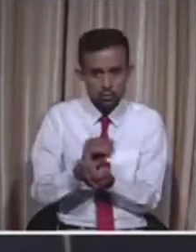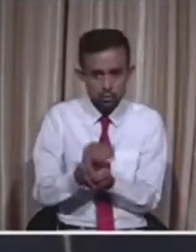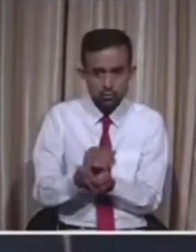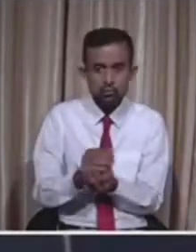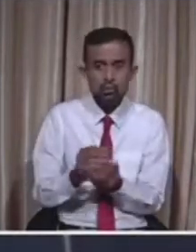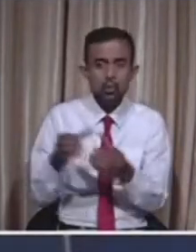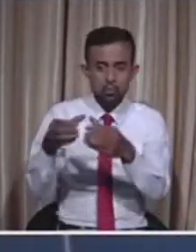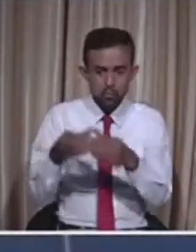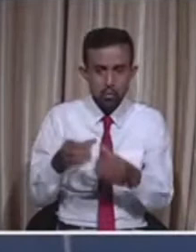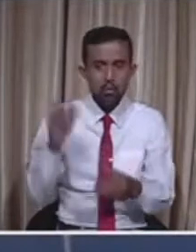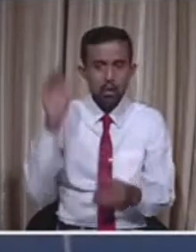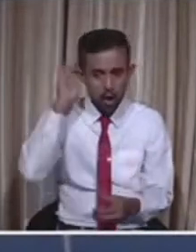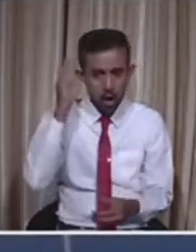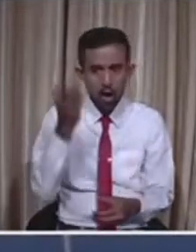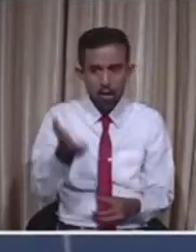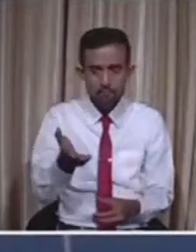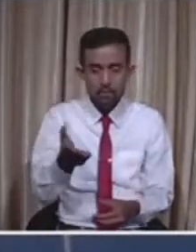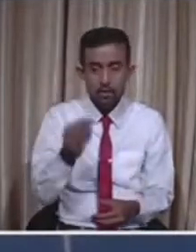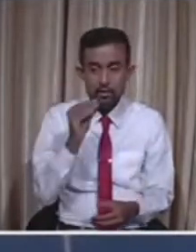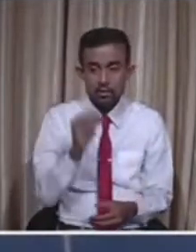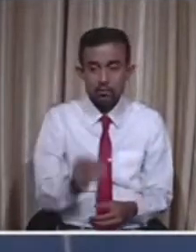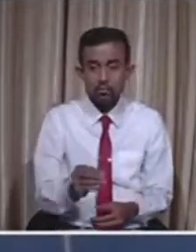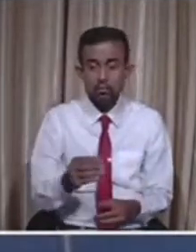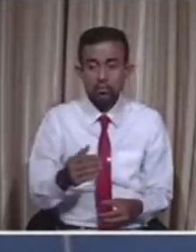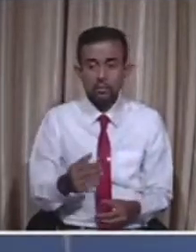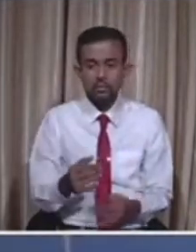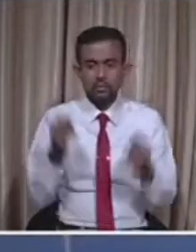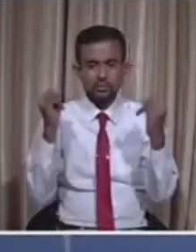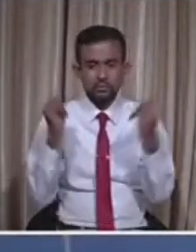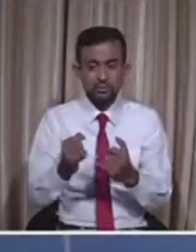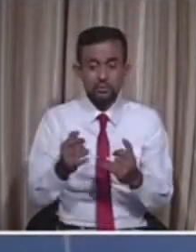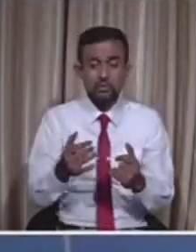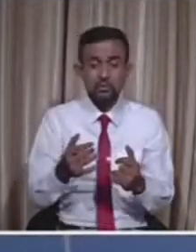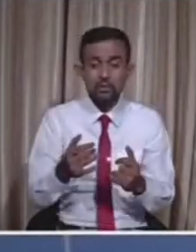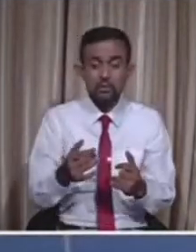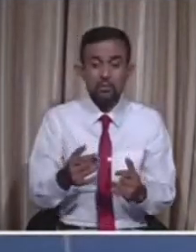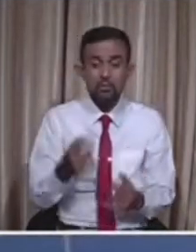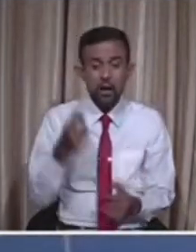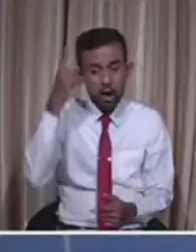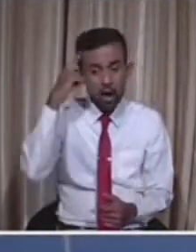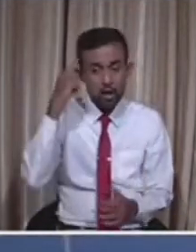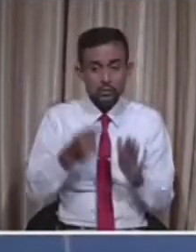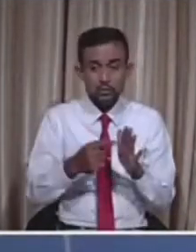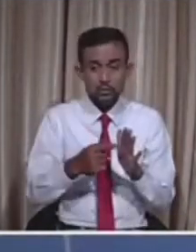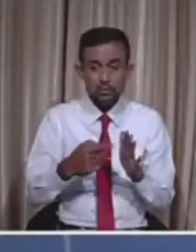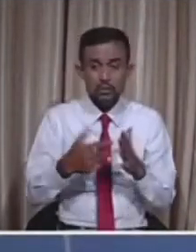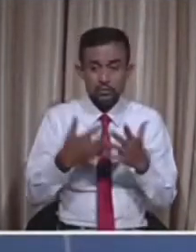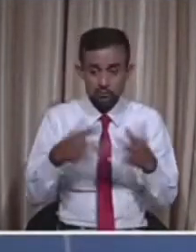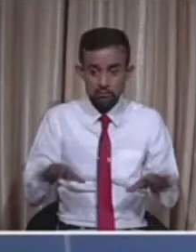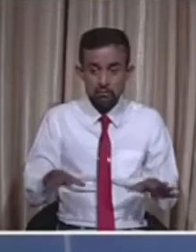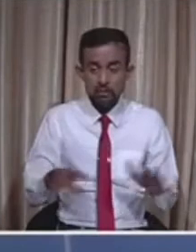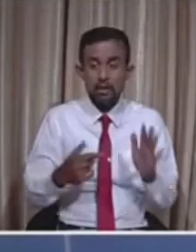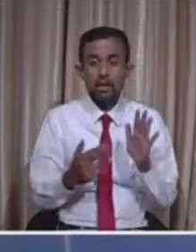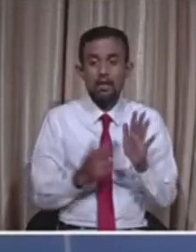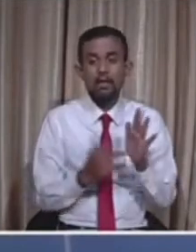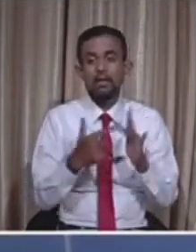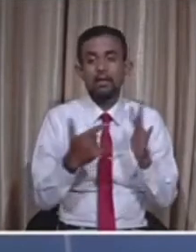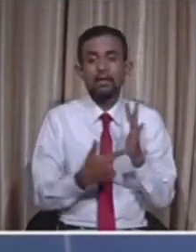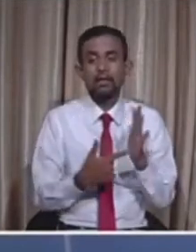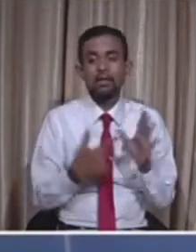පිළිබඳව අපිට වාර්තා වෙලා තිබෙනවා. හැබැයි මේ අපකීර්තිමත් සිද්ධිය, මේ කළු පැල්ලම සිද්ධ වුණේ නිට්ටඹුව